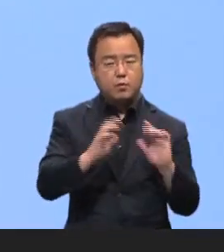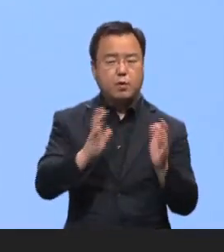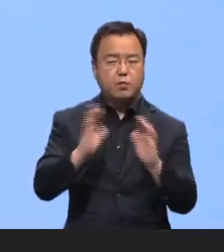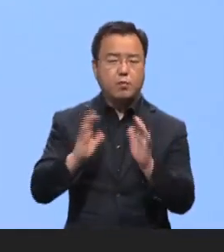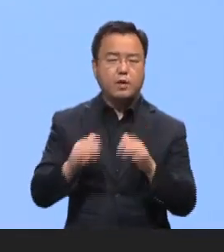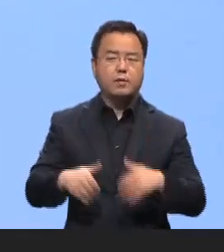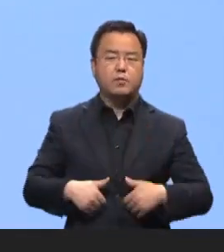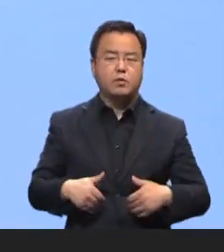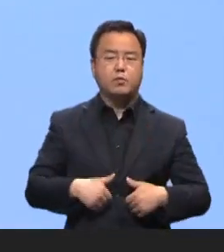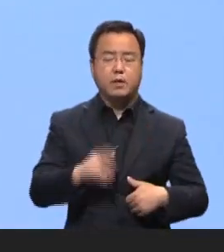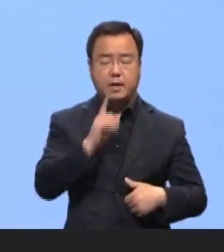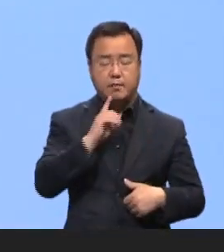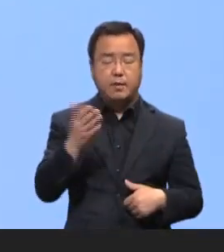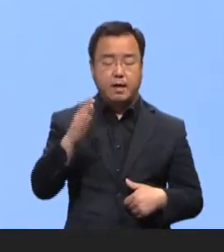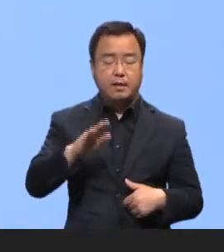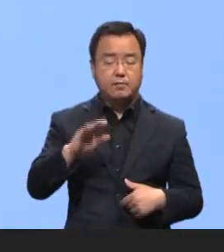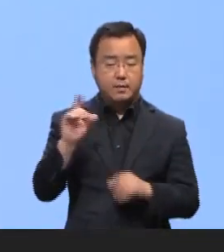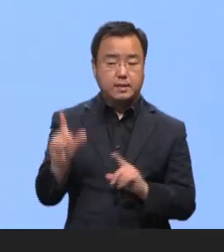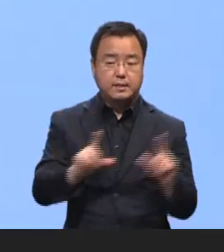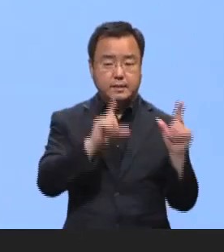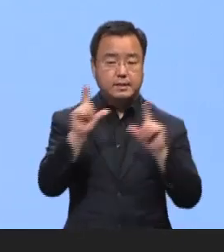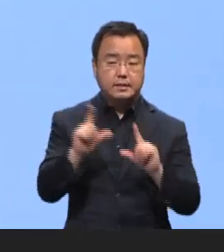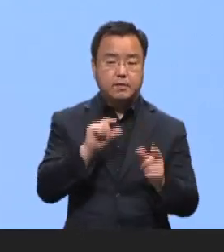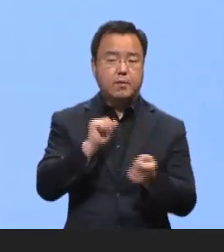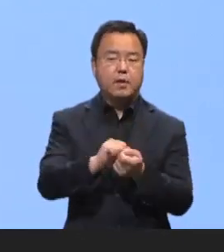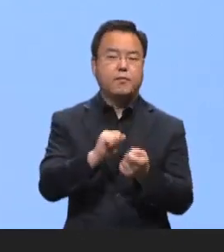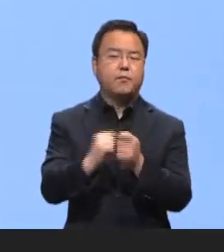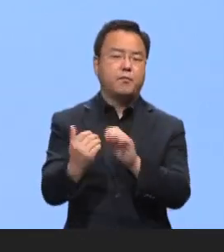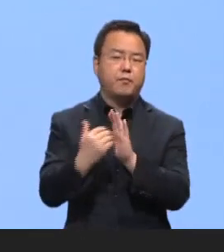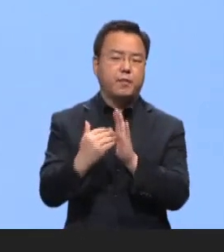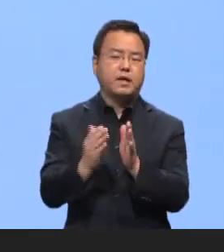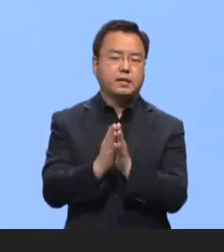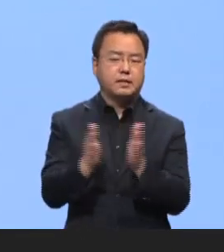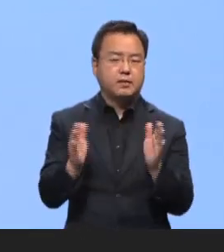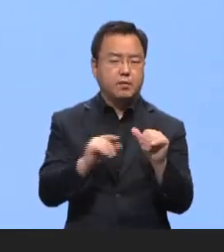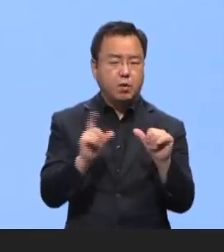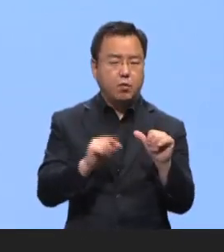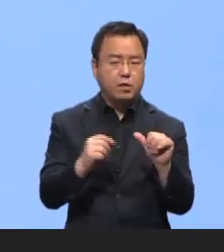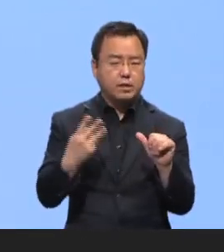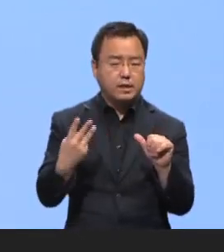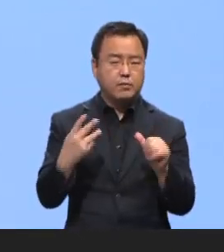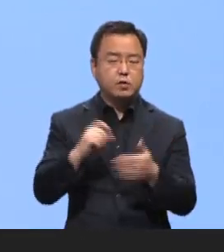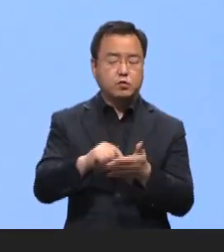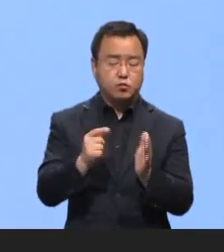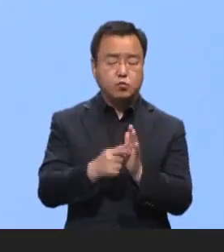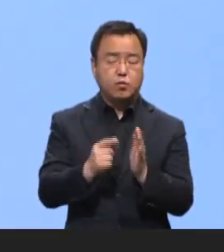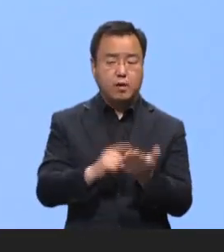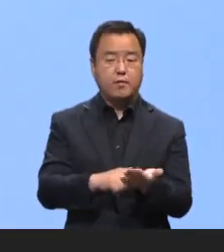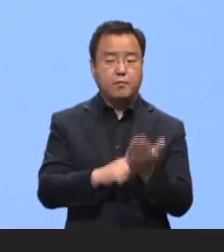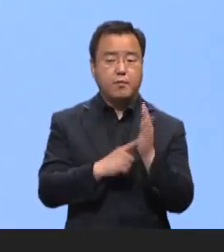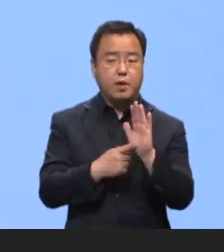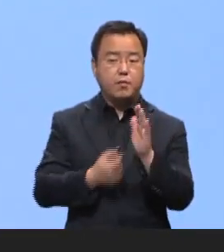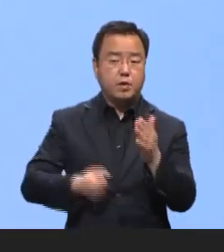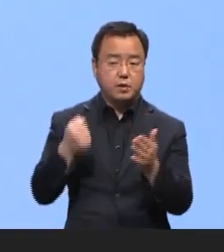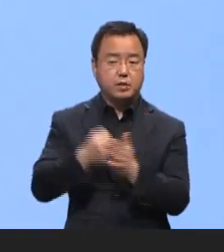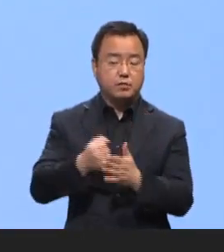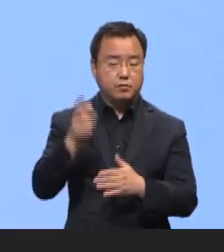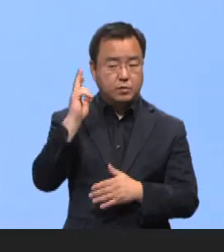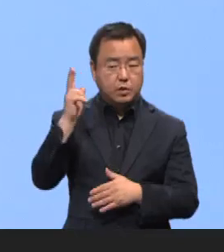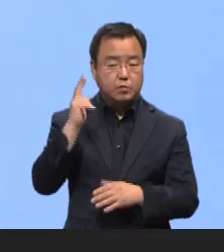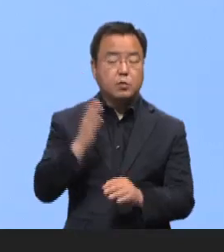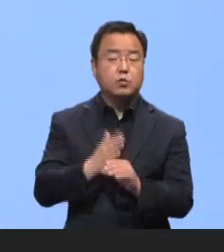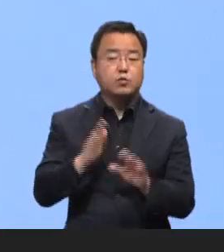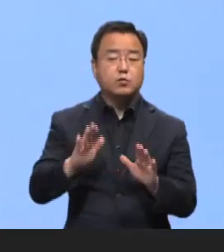그러나 생활 박력 으로 전환하는 시점이 아마 ol 3의 침에 발표가 되고 결정이 될 가능성이 높기 때문에 이